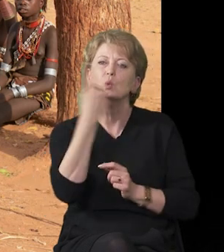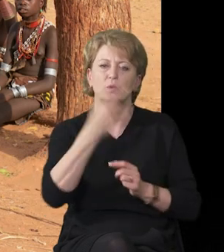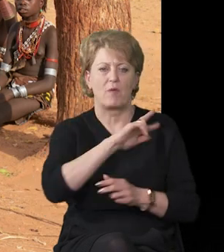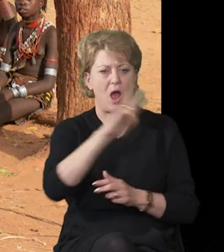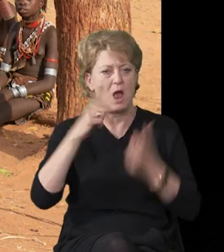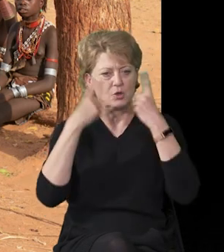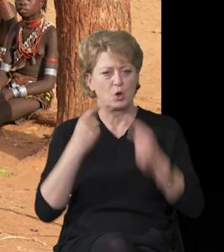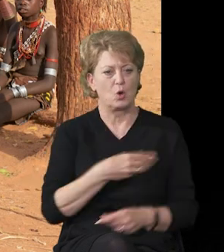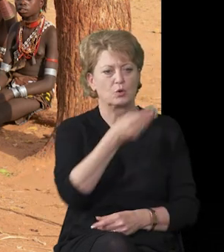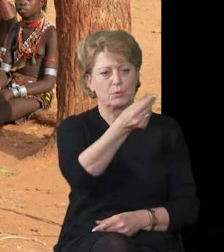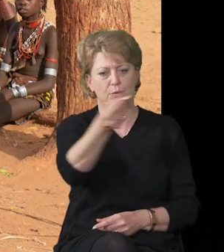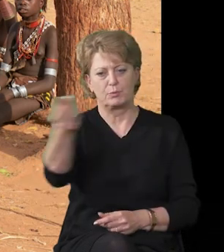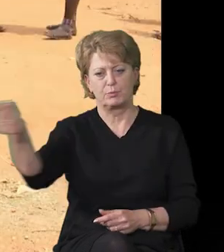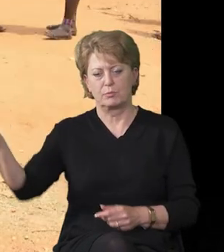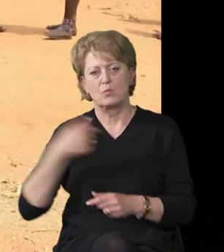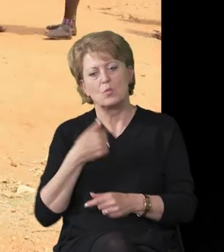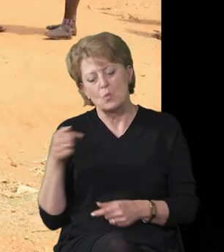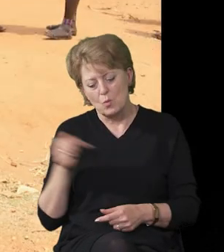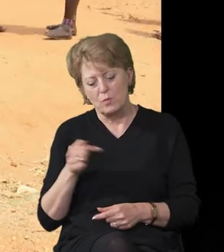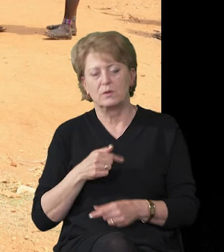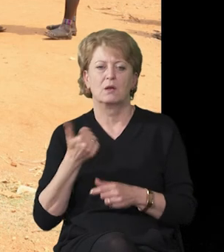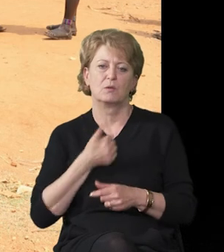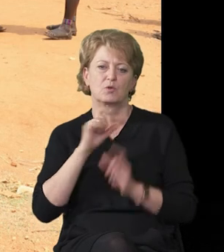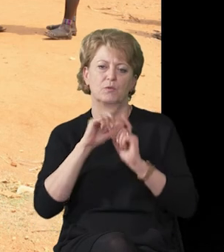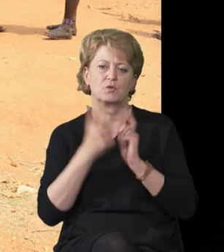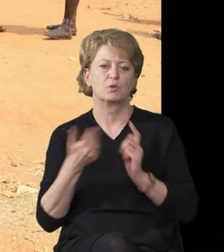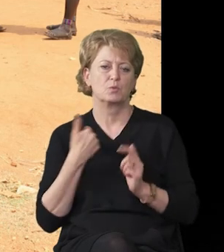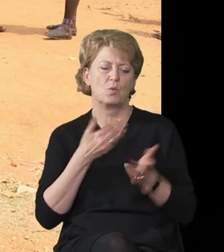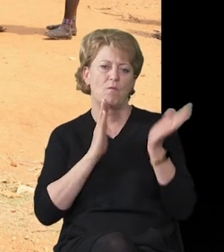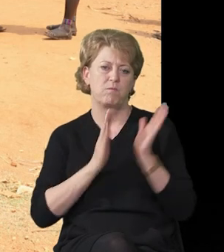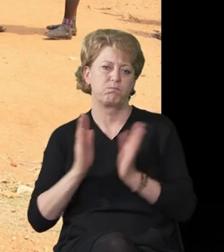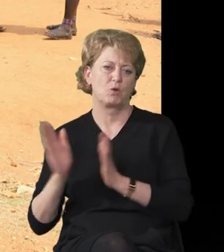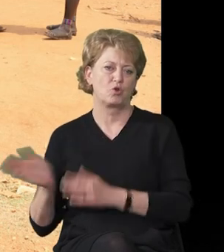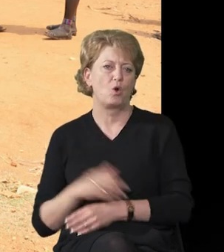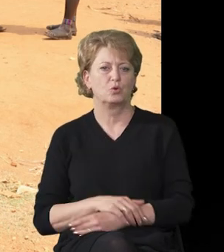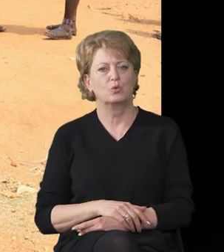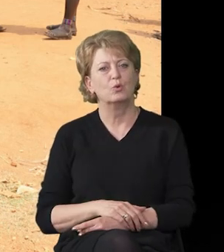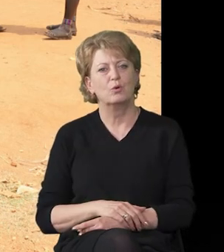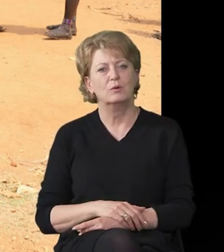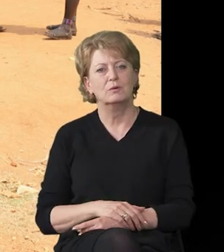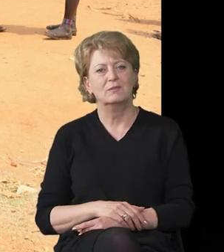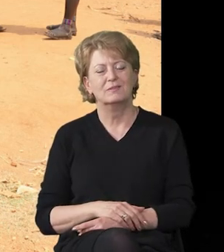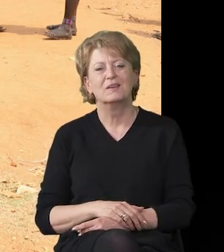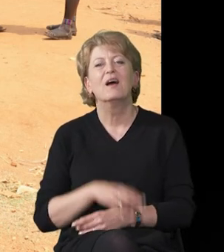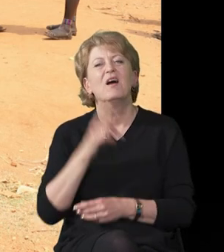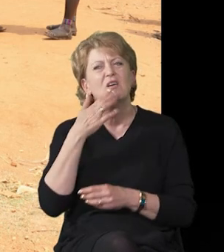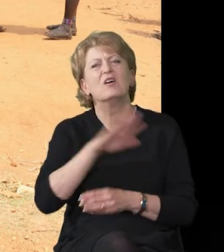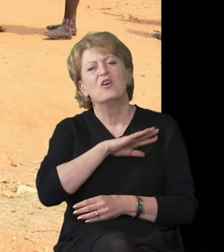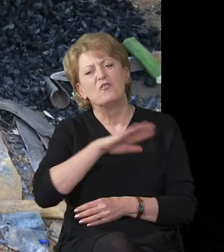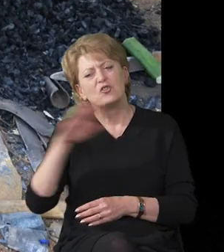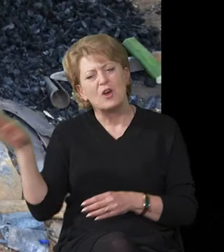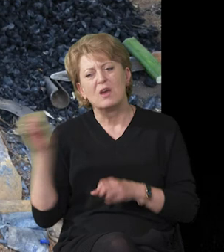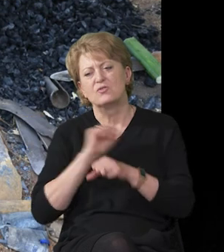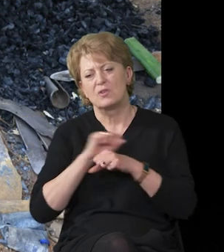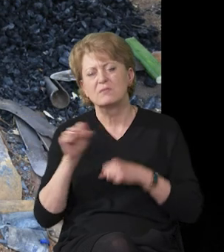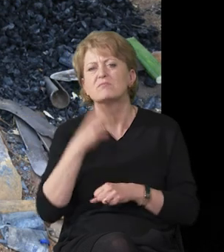było, przepraszam, tak jak trzeba. Natomiast no, wszędzie jest bardzo ciekawie. Te targowiska to